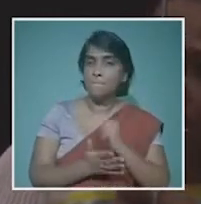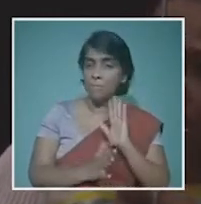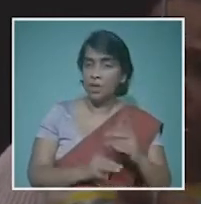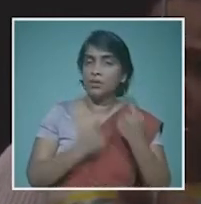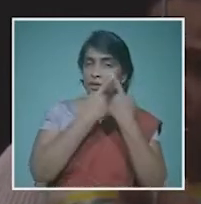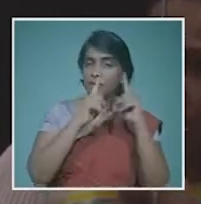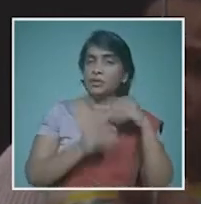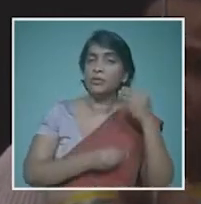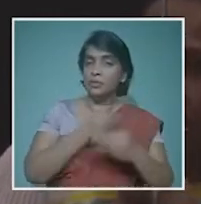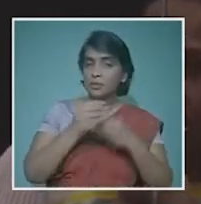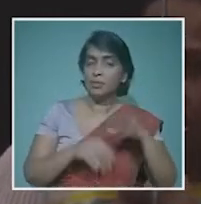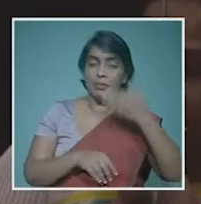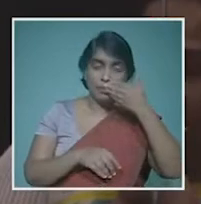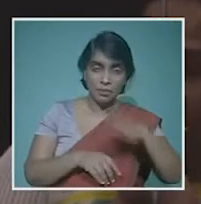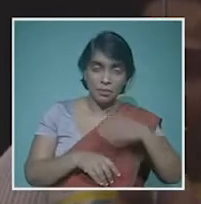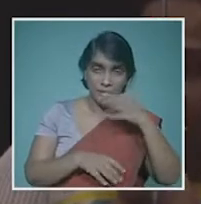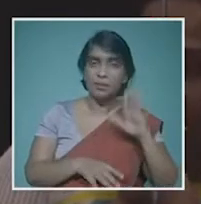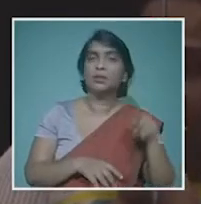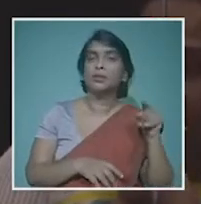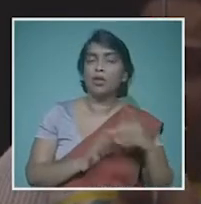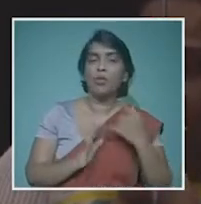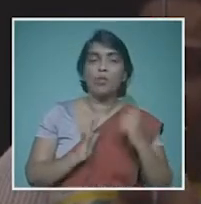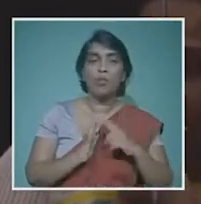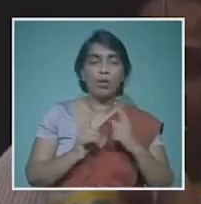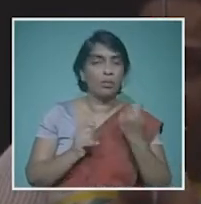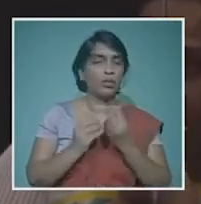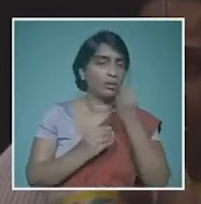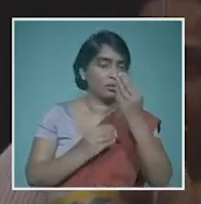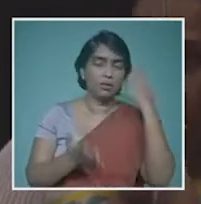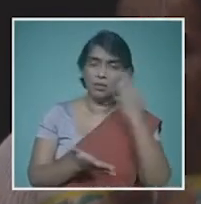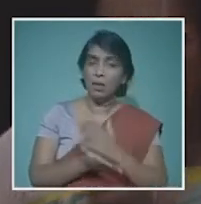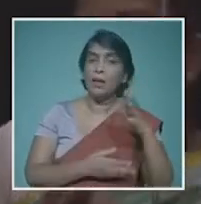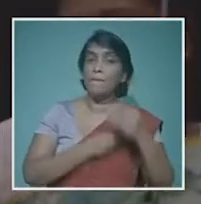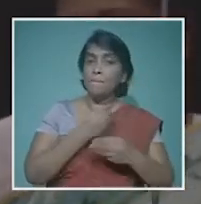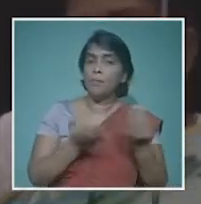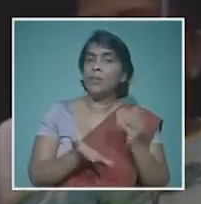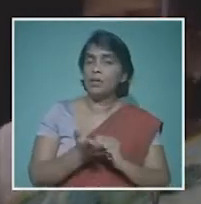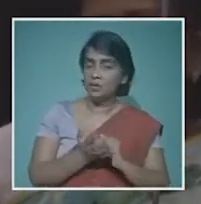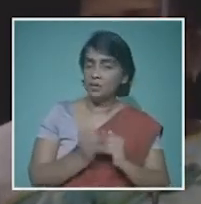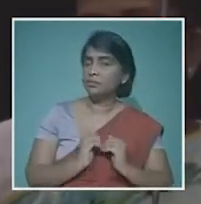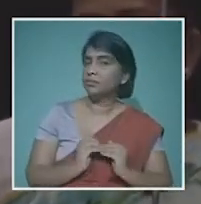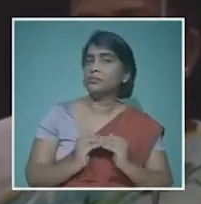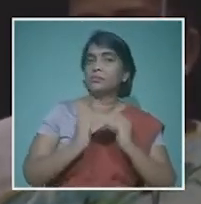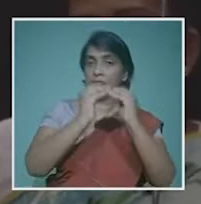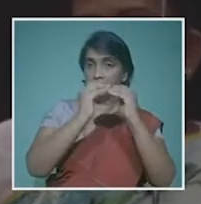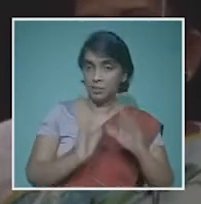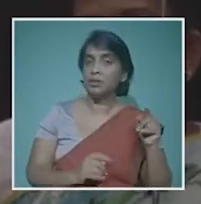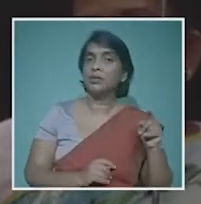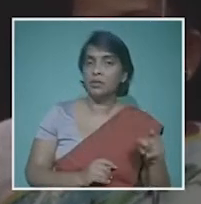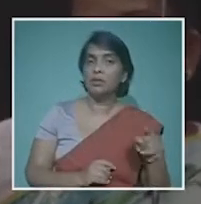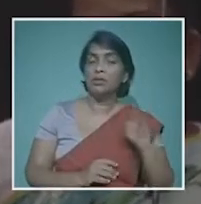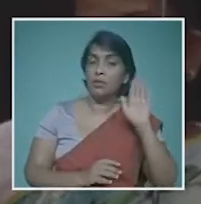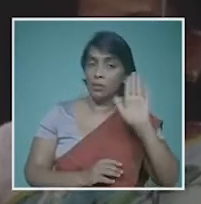විවිධ ව්‍යාපාරවලට තිබෙන හැකියාව මත පොලි මුදල් ගෙවීම අත්හිටුවා එම ව්‍යාපාර නැවත ප්‍රකෘති තත්ත්වයට පත්වීමෙන්